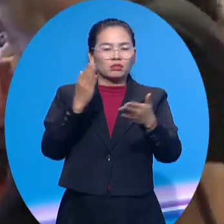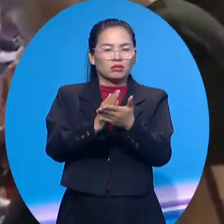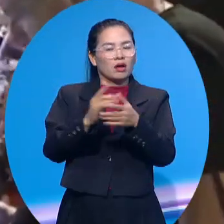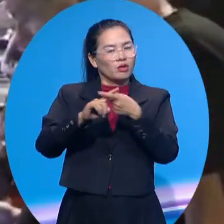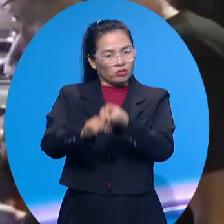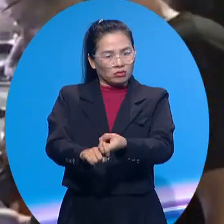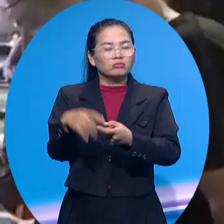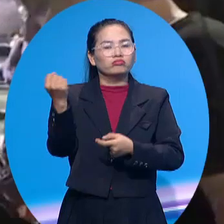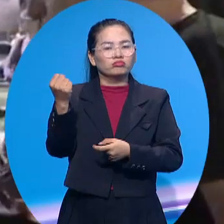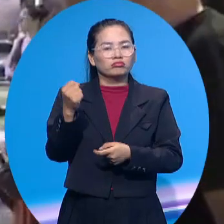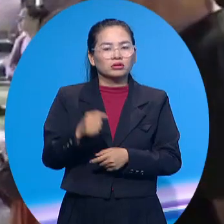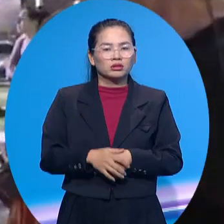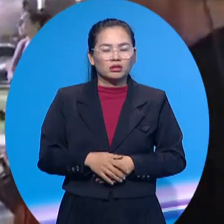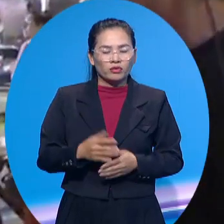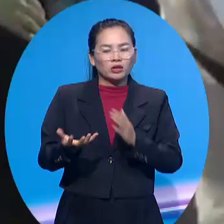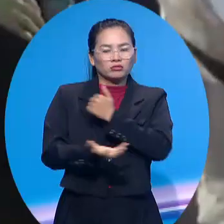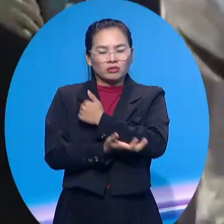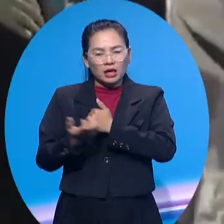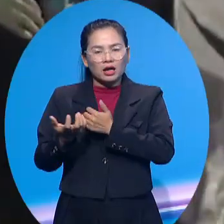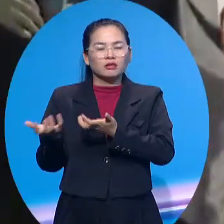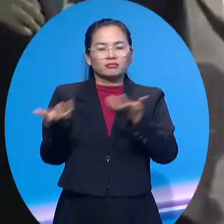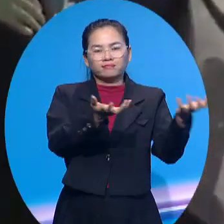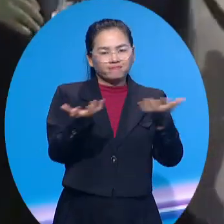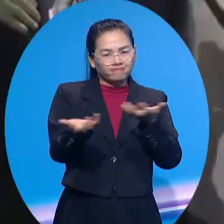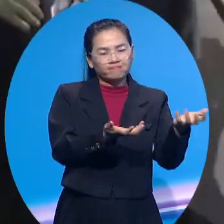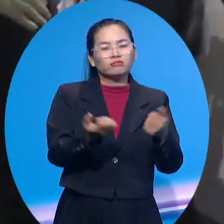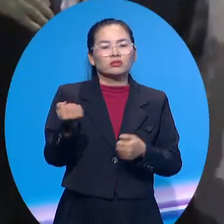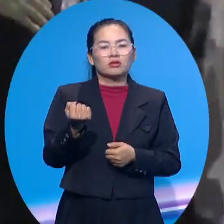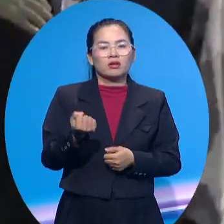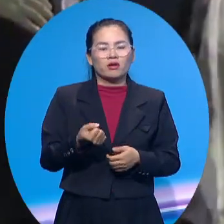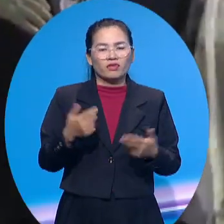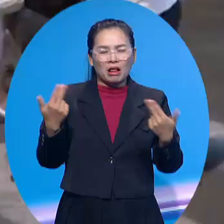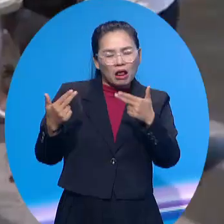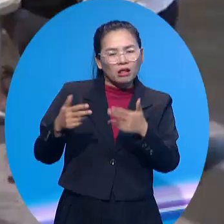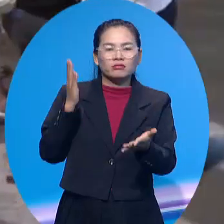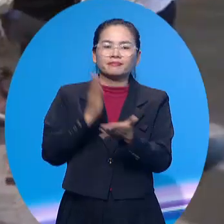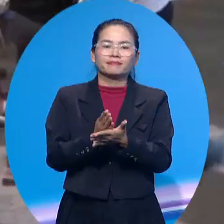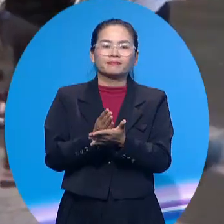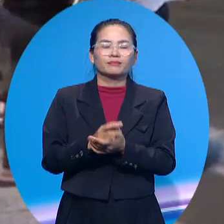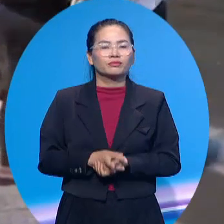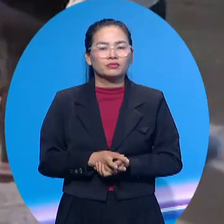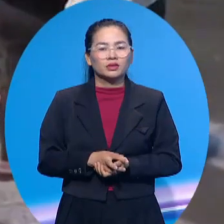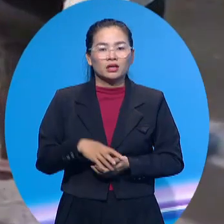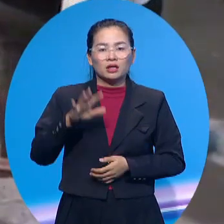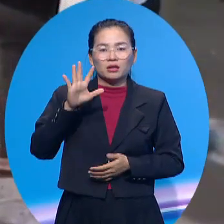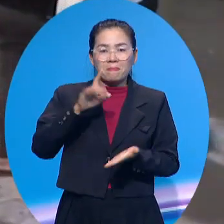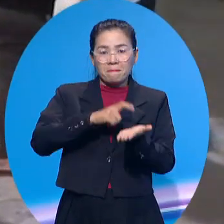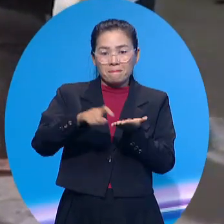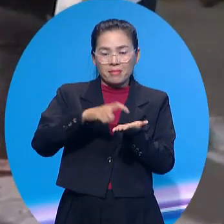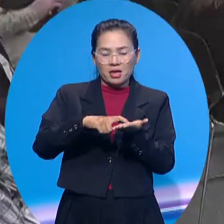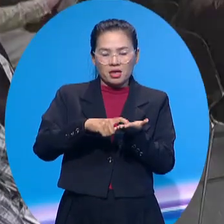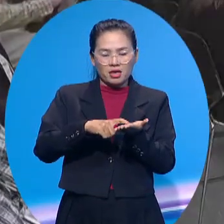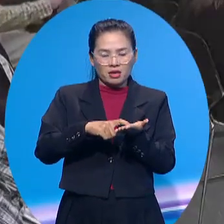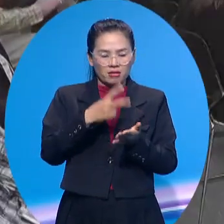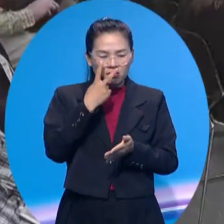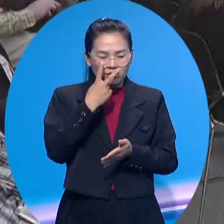dài, tạo điều kiện cho việc gia tăng viện trợ nhân đạo vào Gaza và chấm dứt các hành động thù địch. Cùng ngày, Lầu Năm Góc cho biết quân đội Mỹ đã